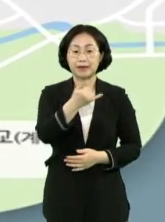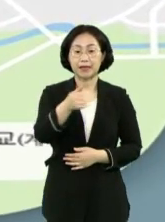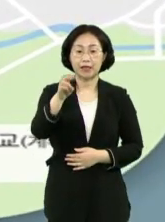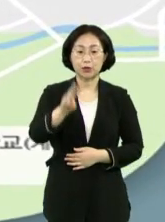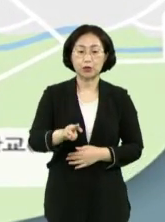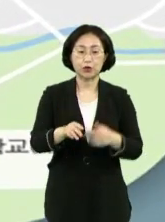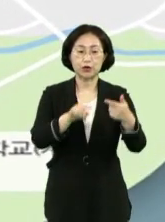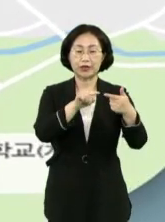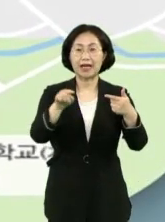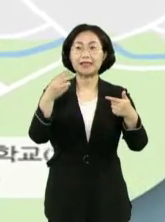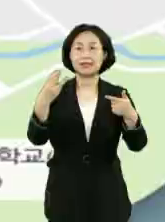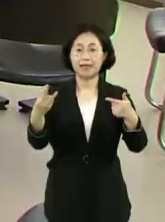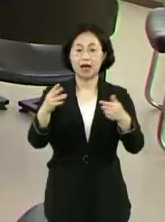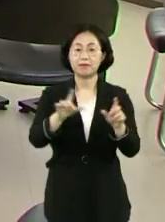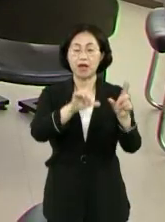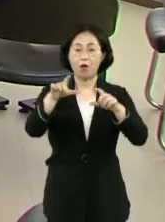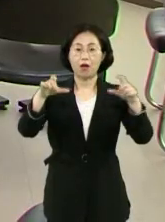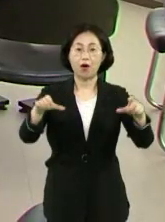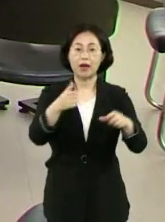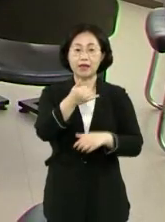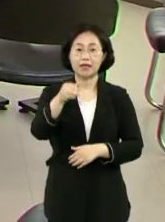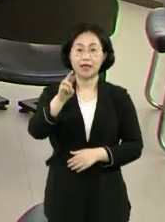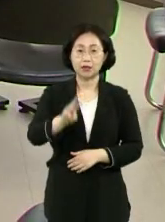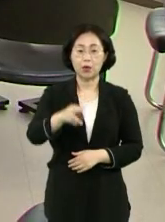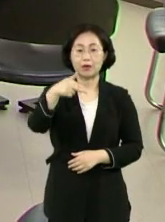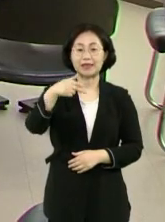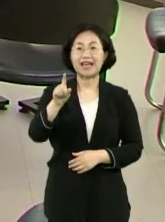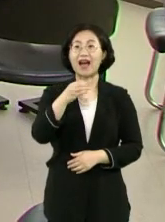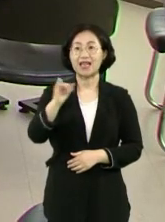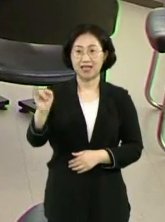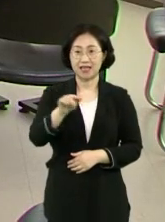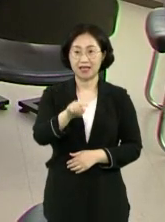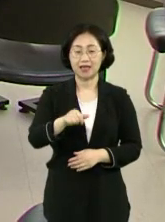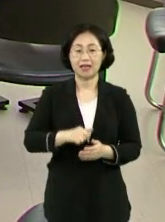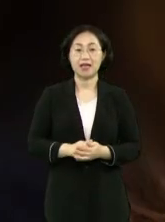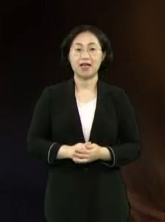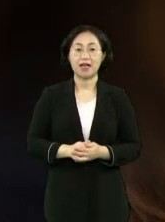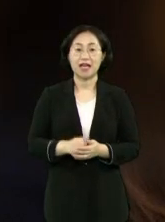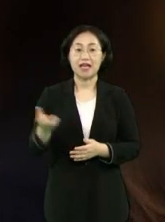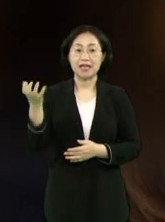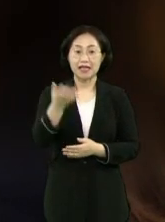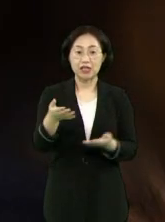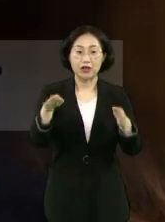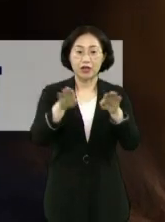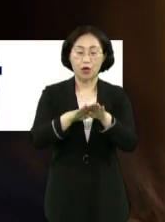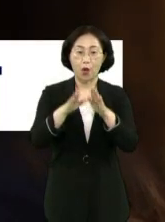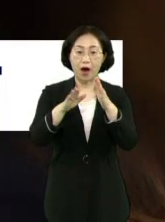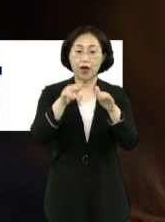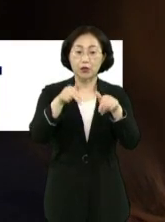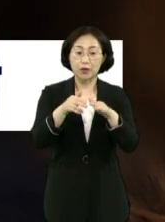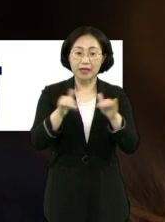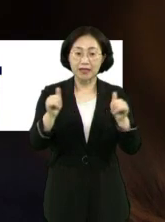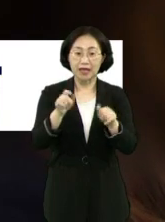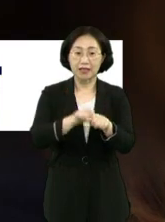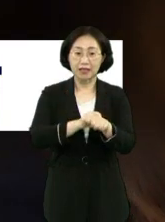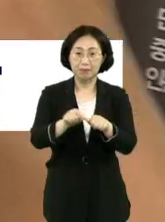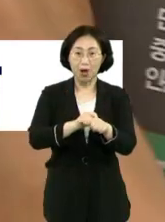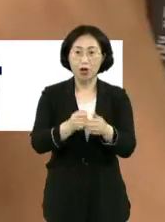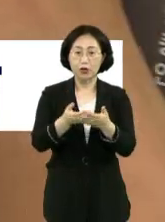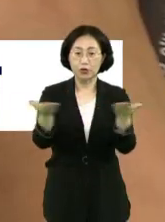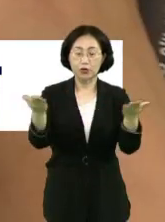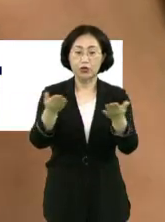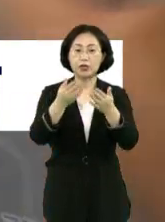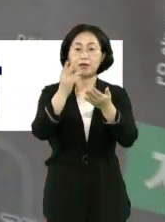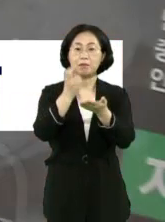세종시 6-3생활권에 들어서는 세종자이 더 시티. 세종의 이전기관 종사자 특별공급 제도 폐지